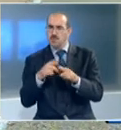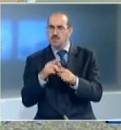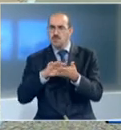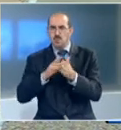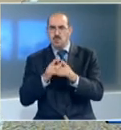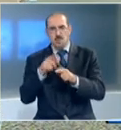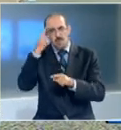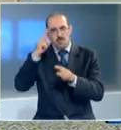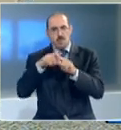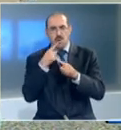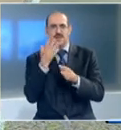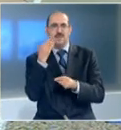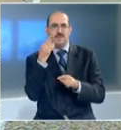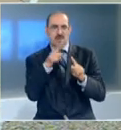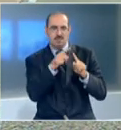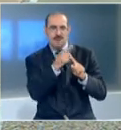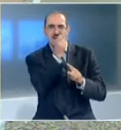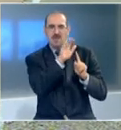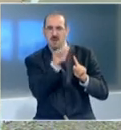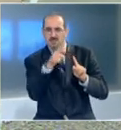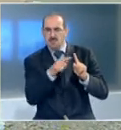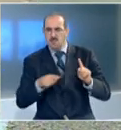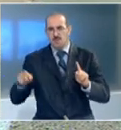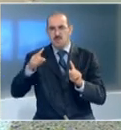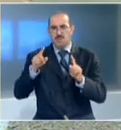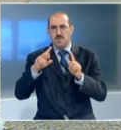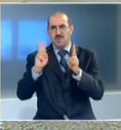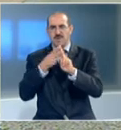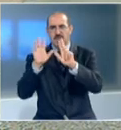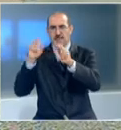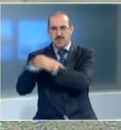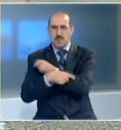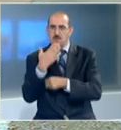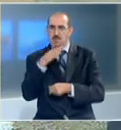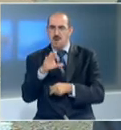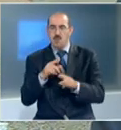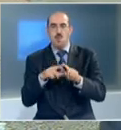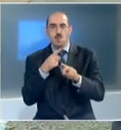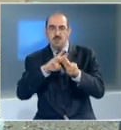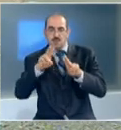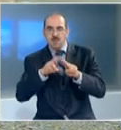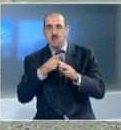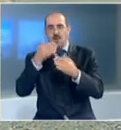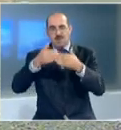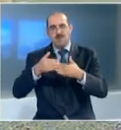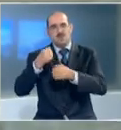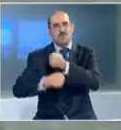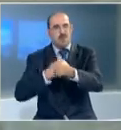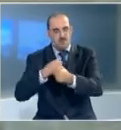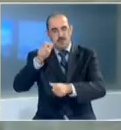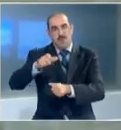يصبح ما بين أضرار نحو بشار كلية في حالة جيدة وتنزع معاناة مستعمل